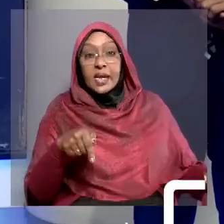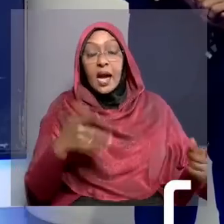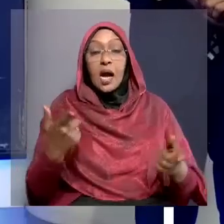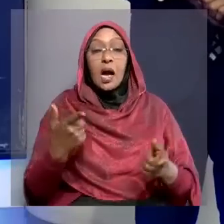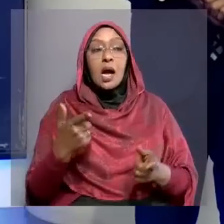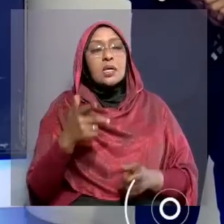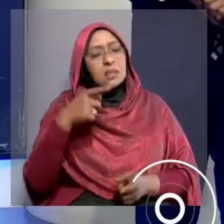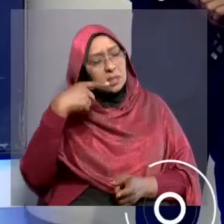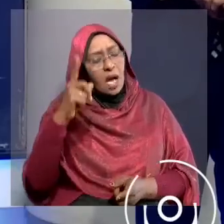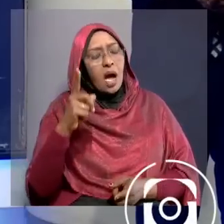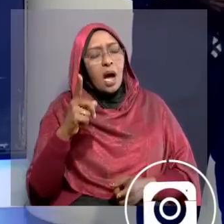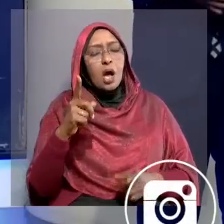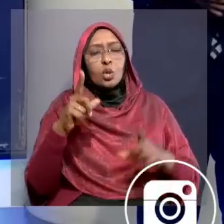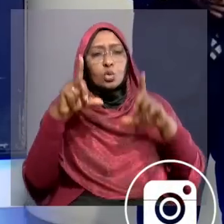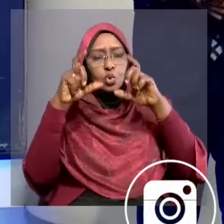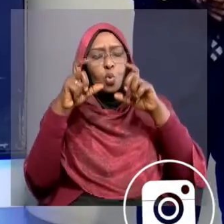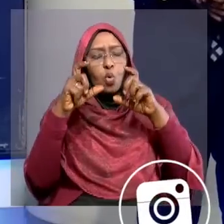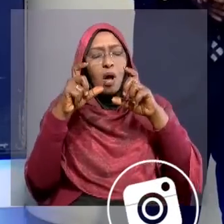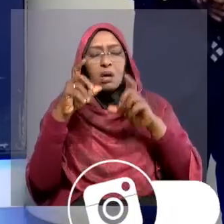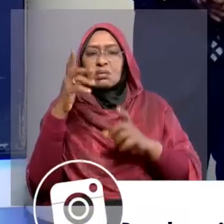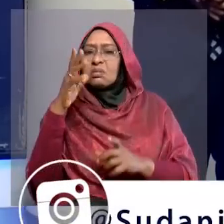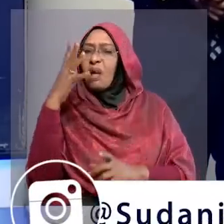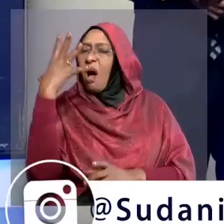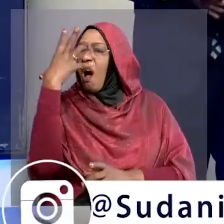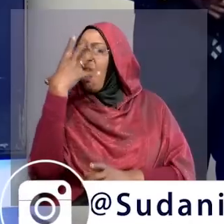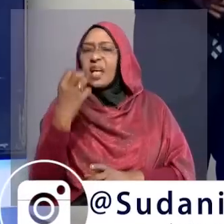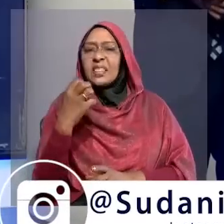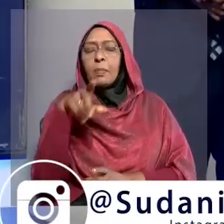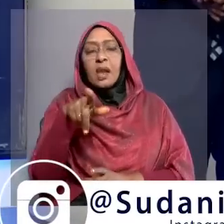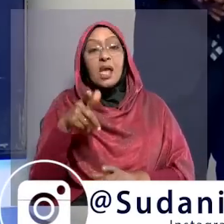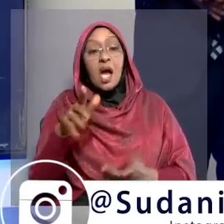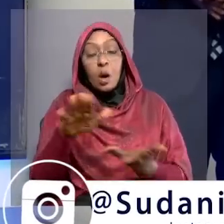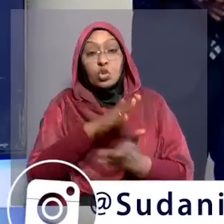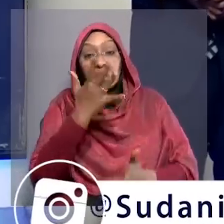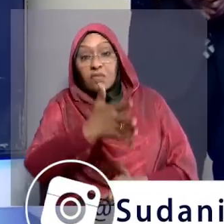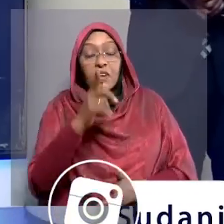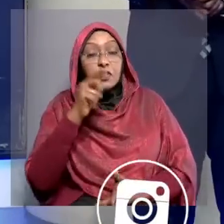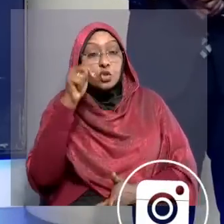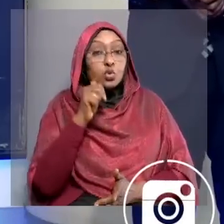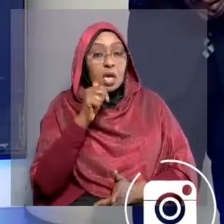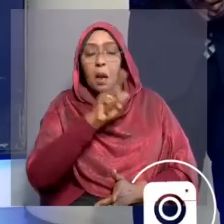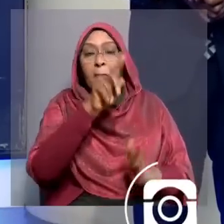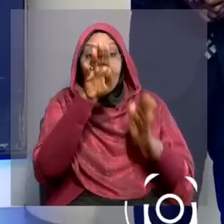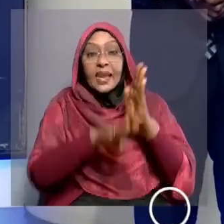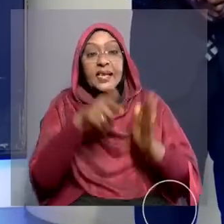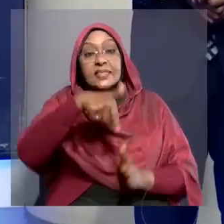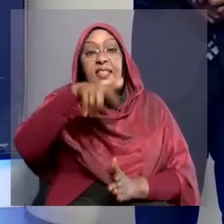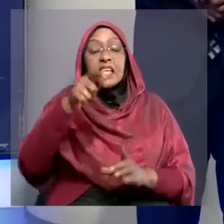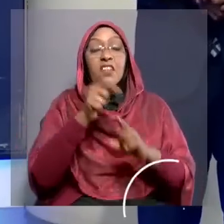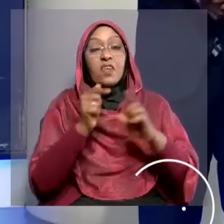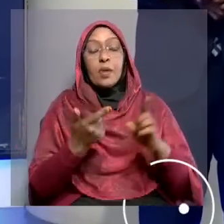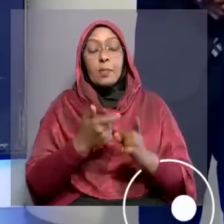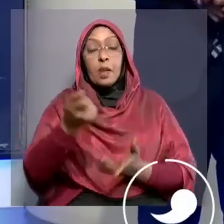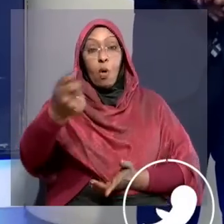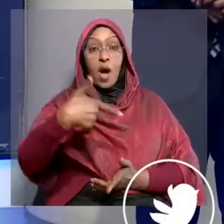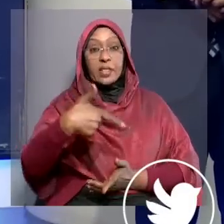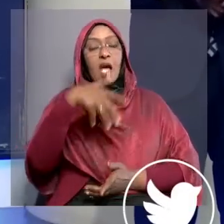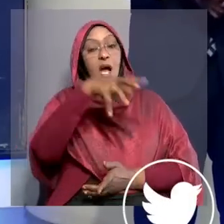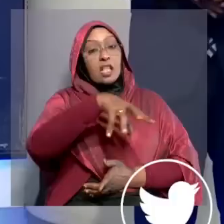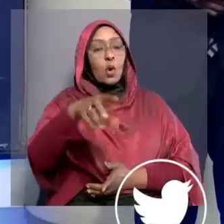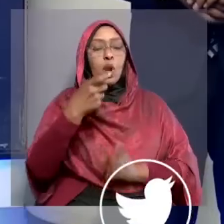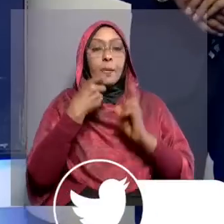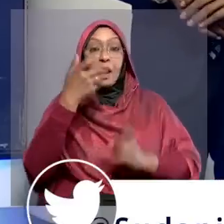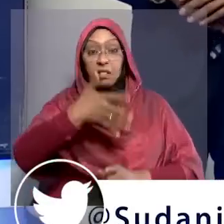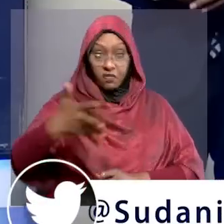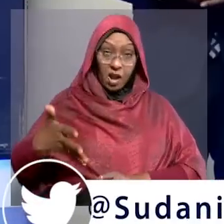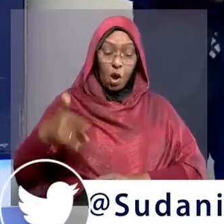بالطبع صورة قاتمة عن أوضاع الأطفال في بلادنا، ولا حل إلا بتوجيه ما لا يقل عن 60% من موارد الدولة للأطفال،